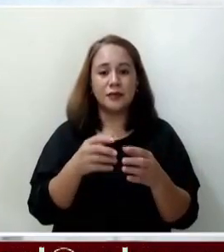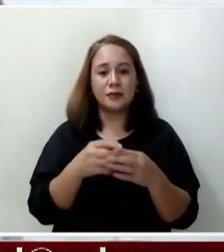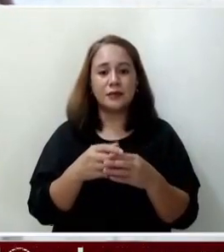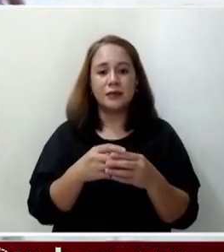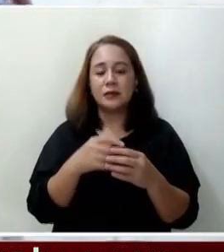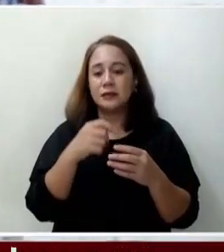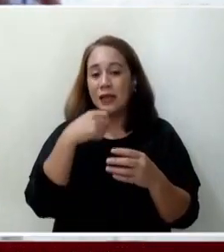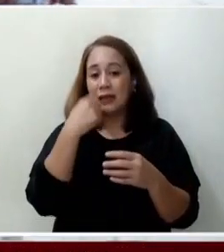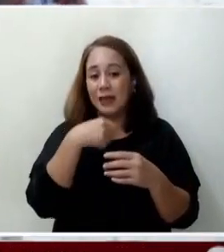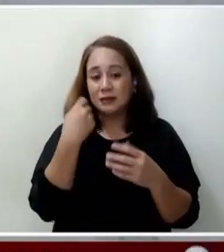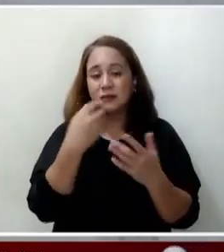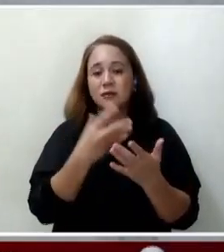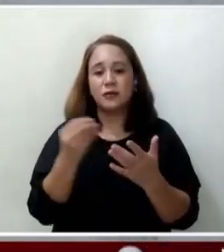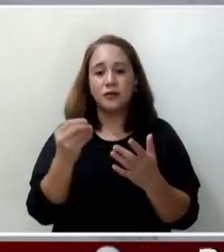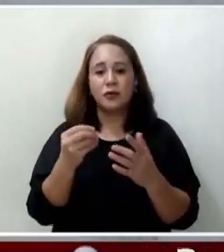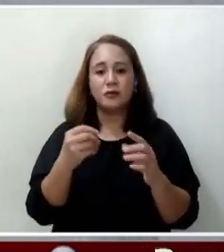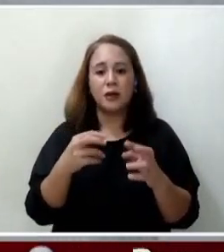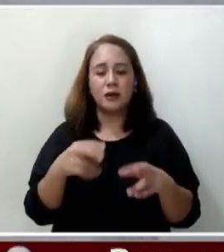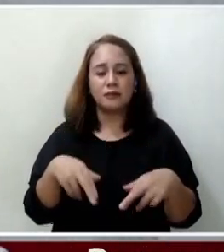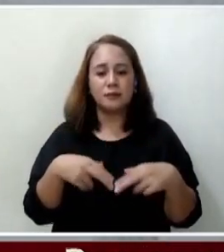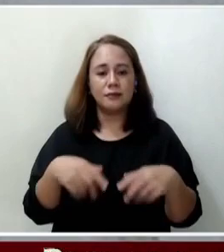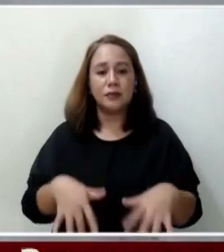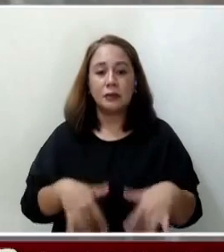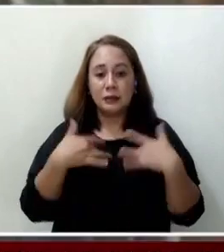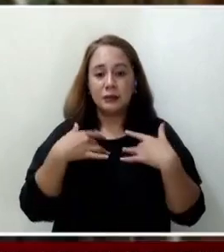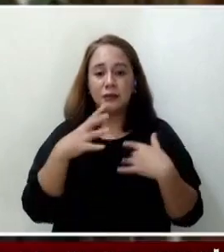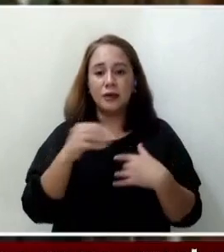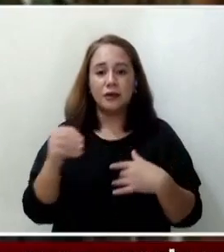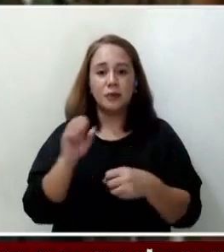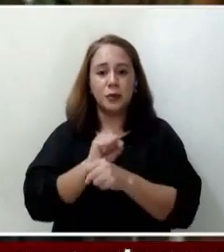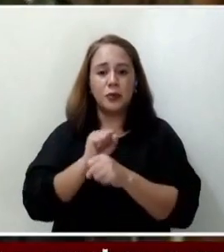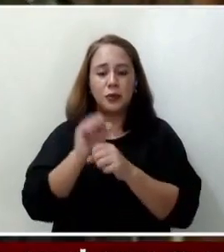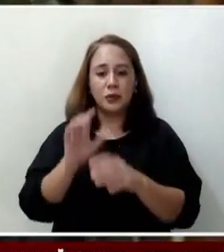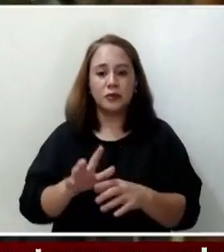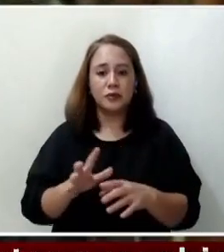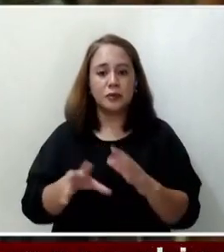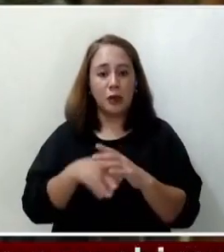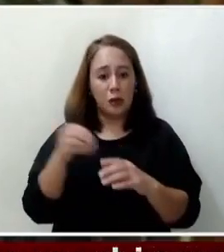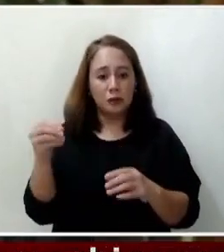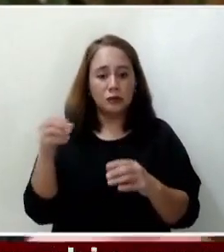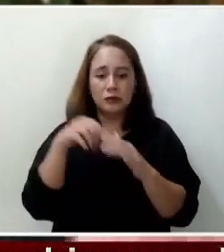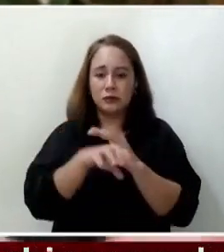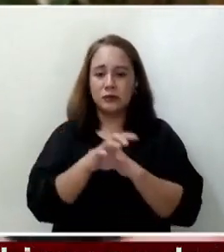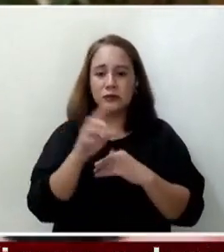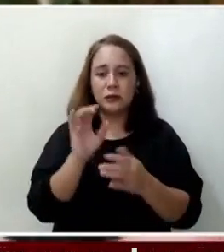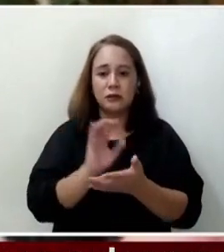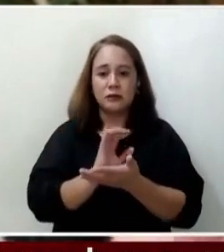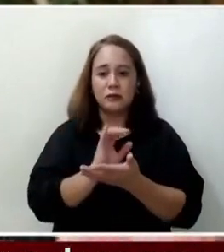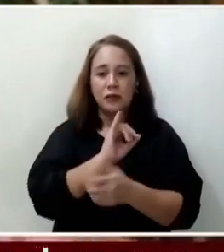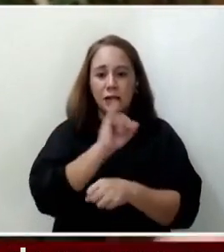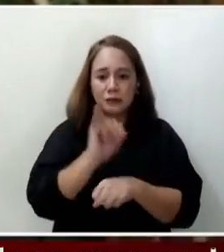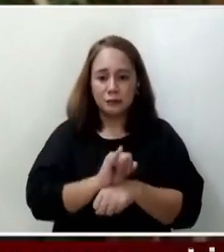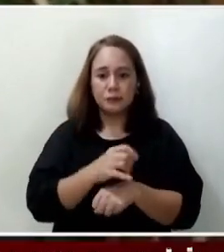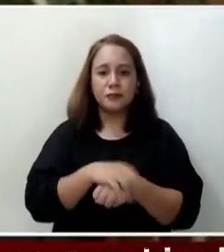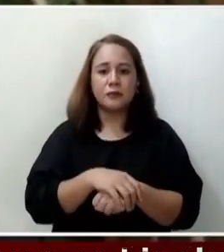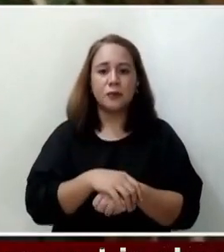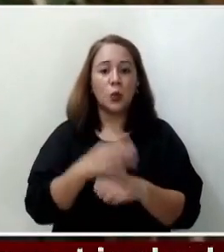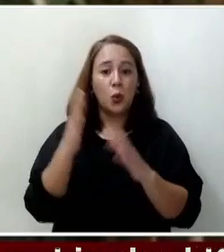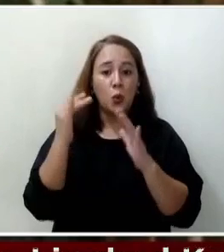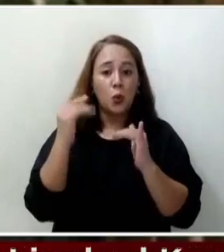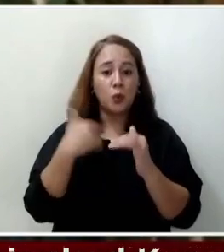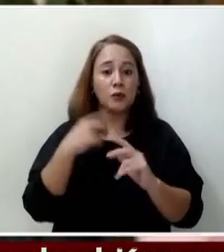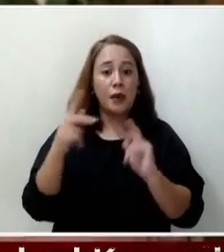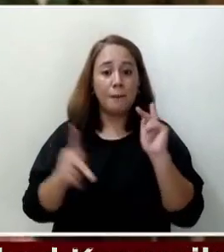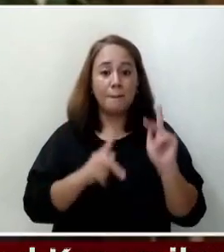at manggagawa, lalo na yung labas-masok sa isla. One thing that I hope the LGU is adopting is that even residents are